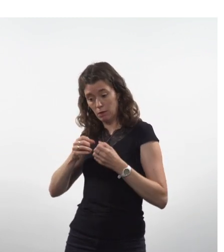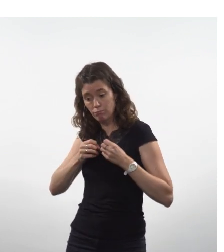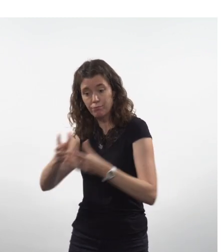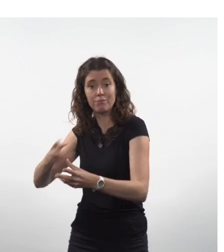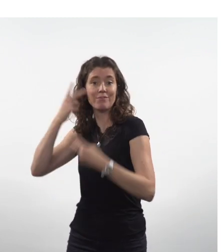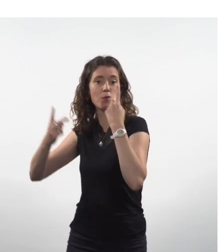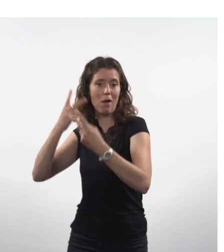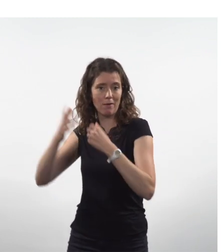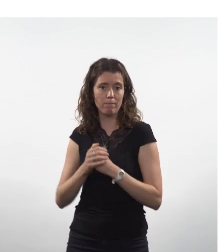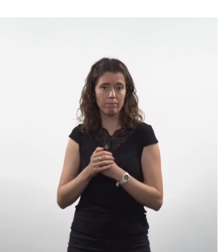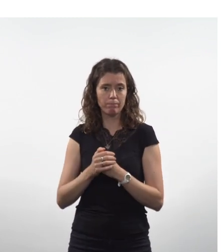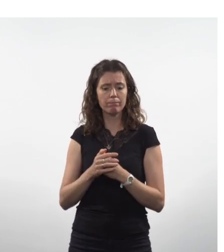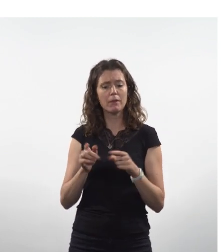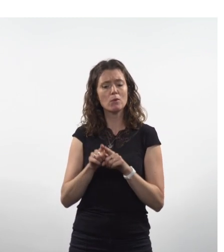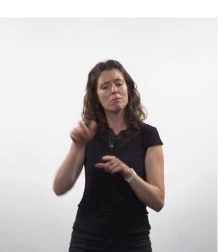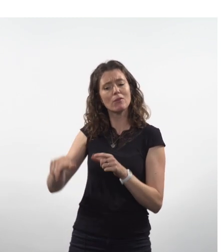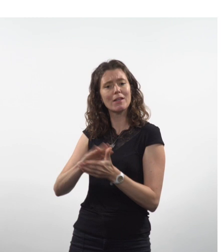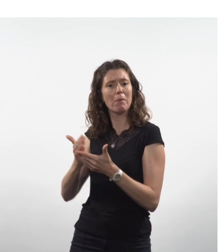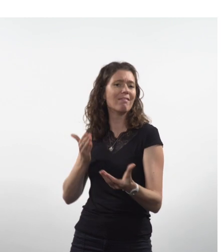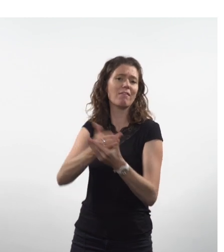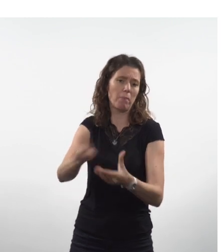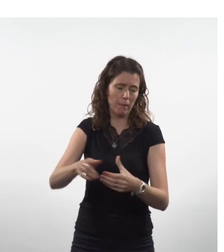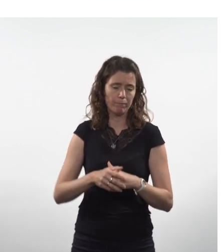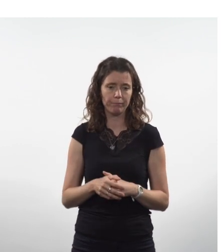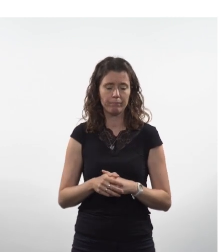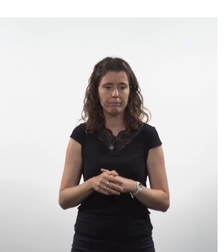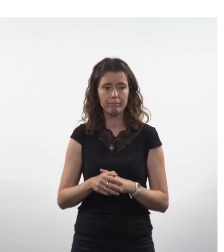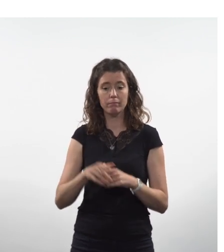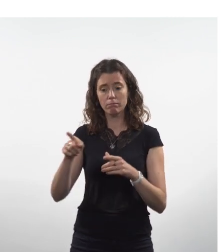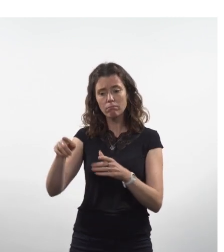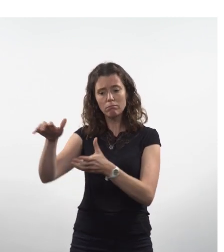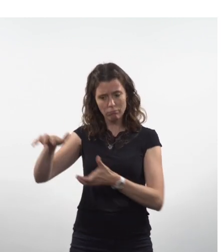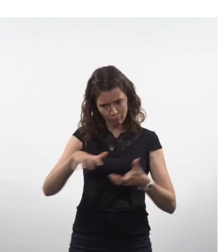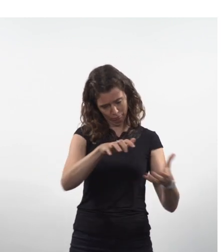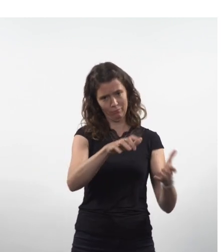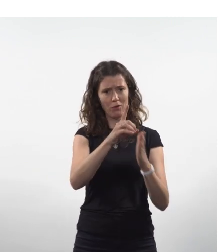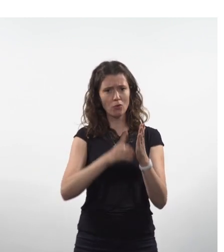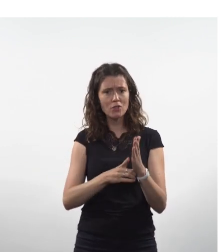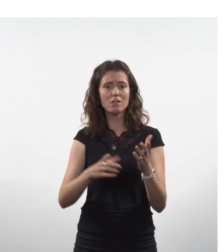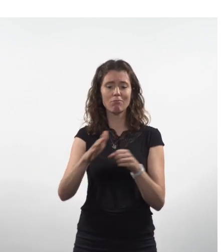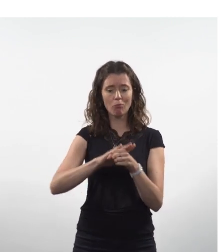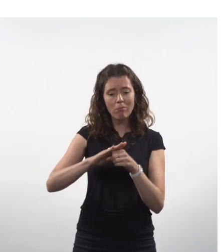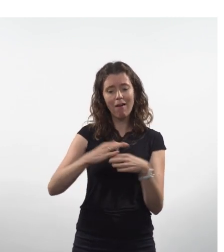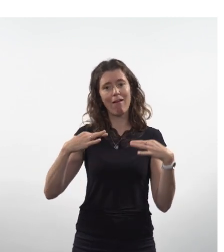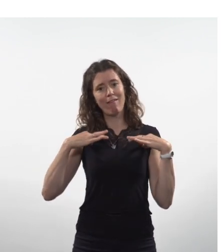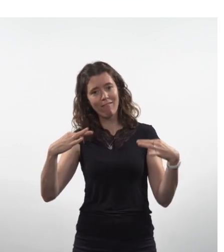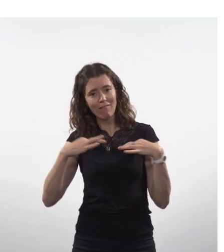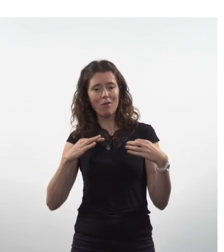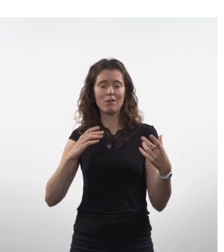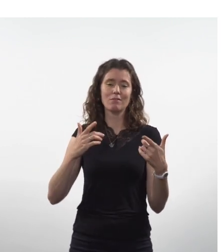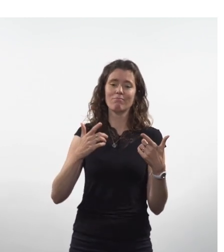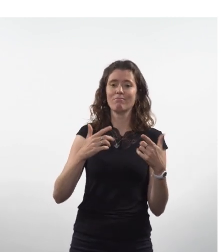Et il n'intervient pas dans les échanges. Alors, on parle d'exhaustivité, de fidélité et de neutralité. C'est un